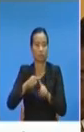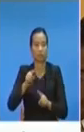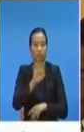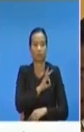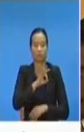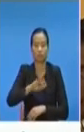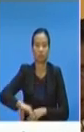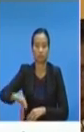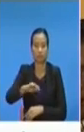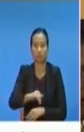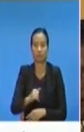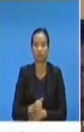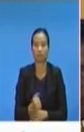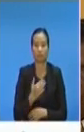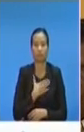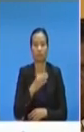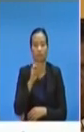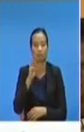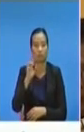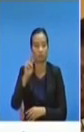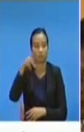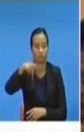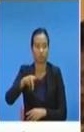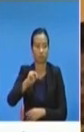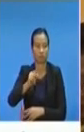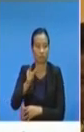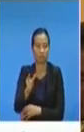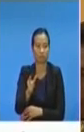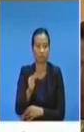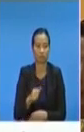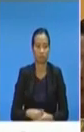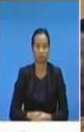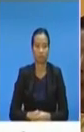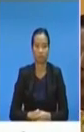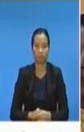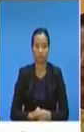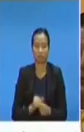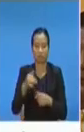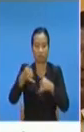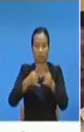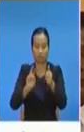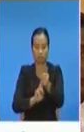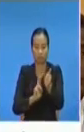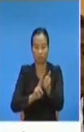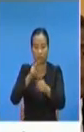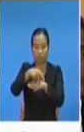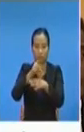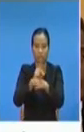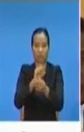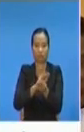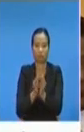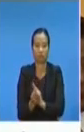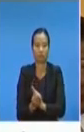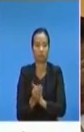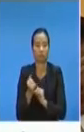ครับกับผมพลตำรวจเอกวรพงษ์ชิวปรีชาในฐานะรองประธานคณะกรรมการขับเคลื่อนการปฏิรูปประเ